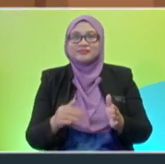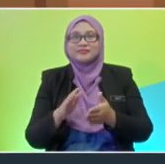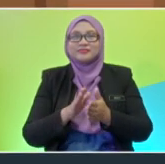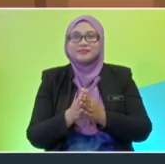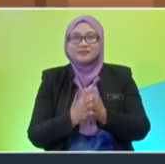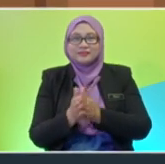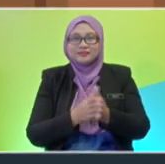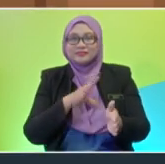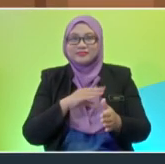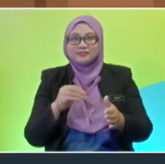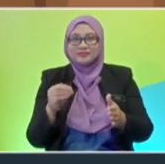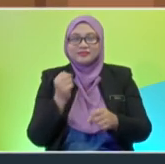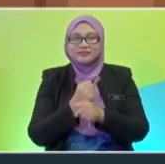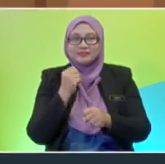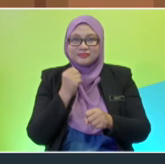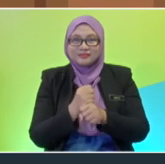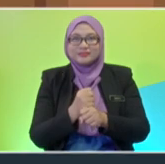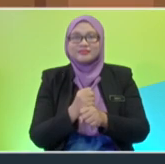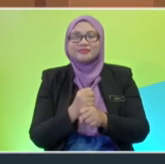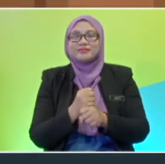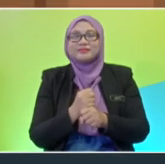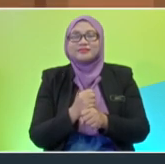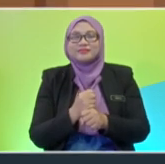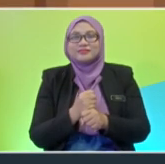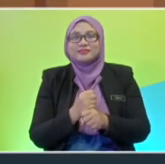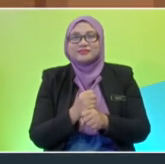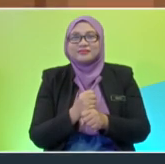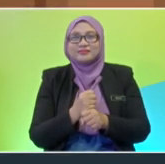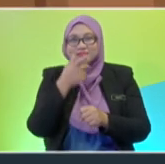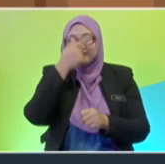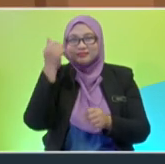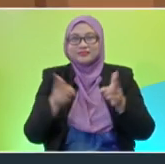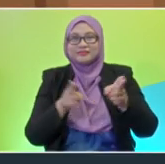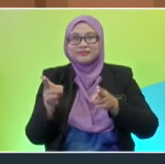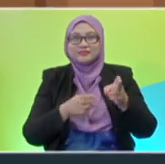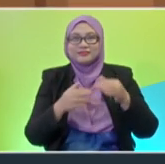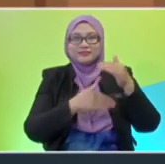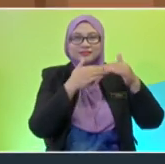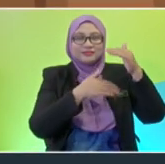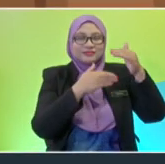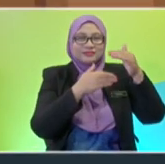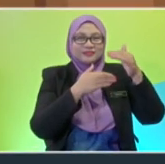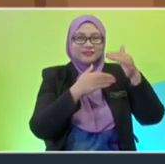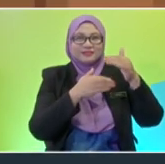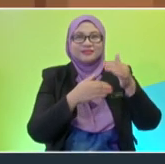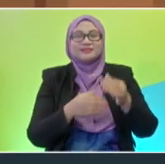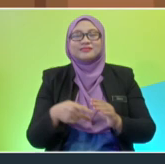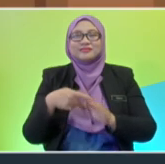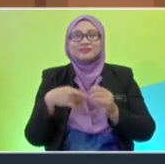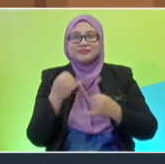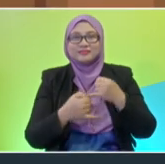akan berjaya karena usaha tangga kejayaan usaha tangga kejayaan Saya suka yaitu